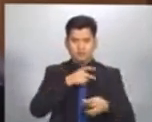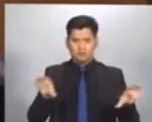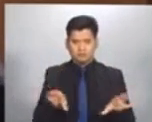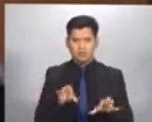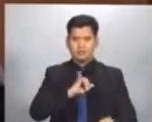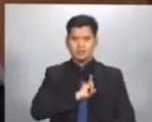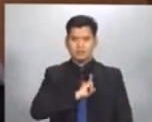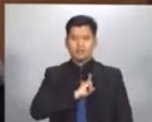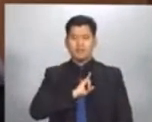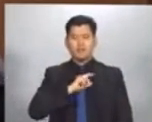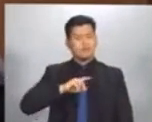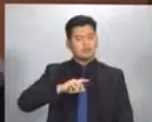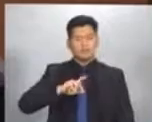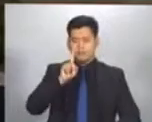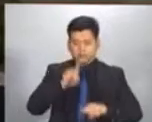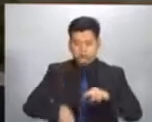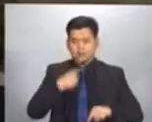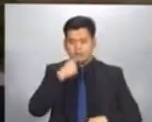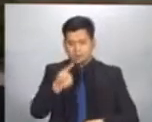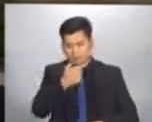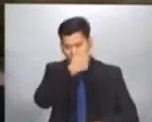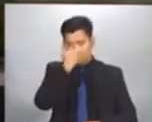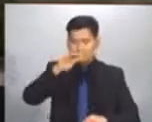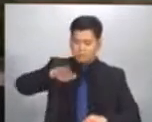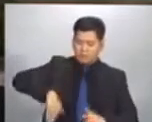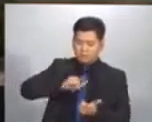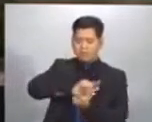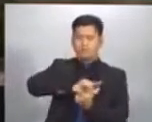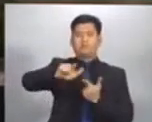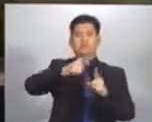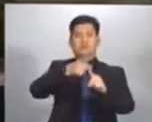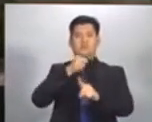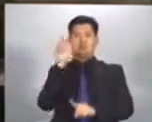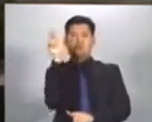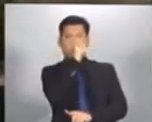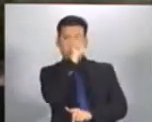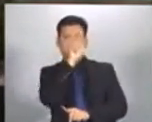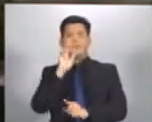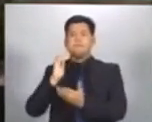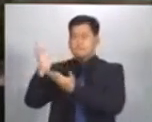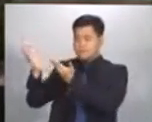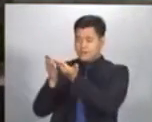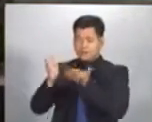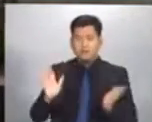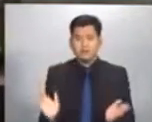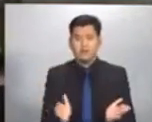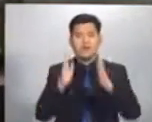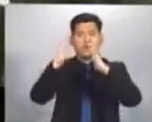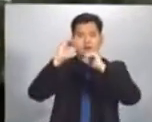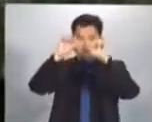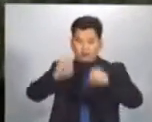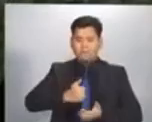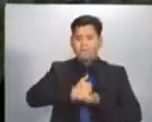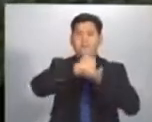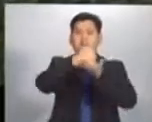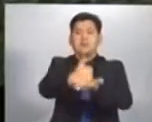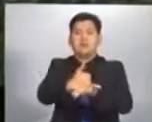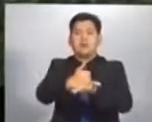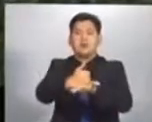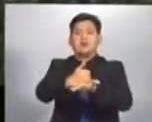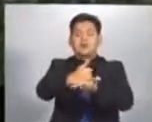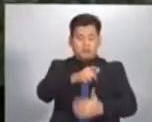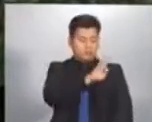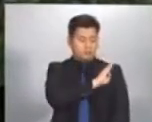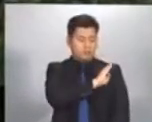perlu mendapat kelulusan daripada kerajaan pakej rangsangan berkenaan diharap dapat membantu para pemilik